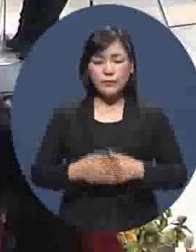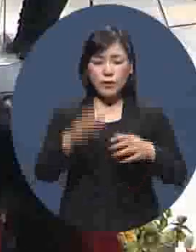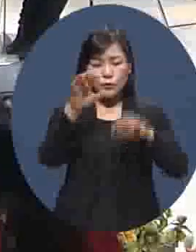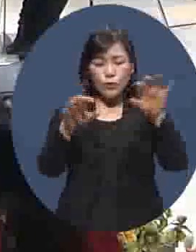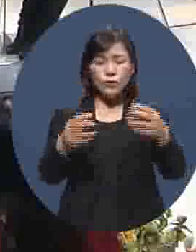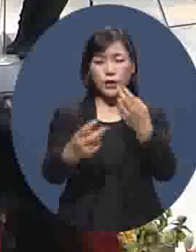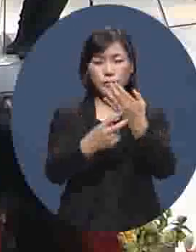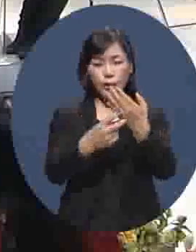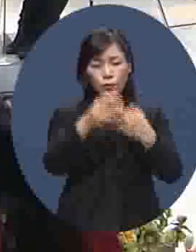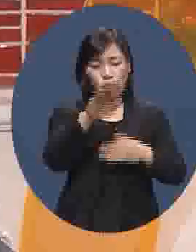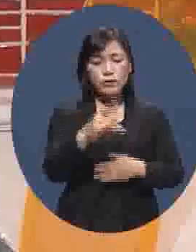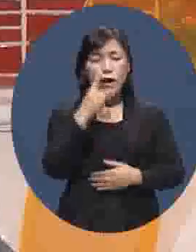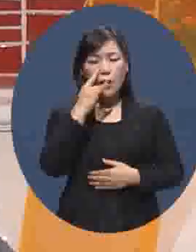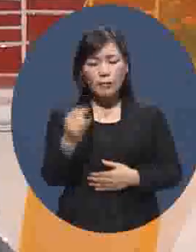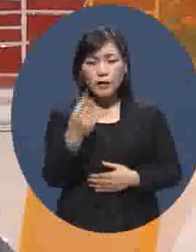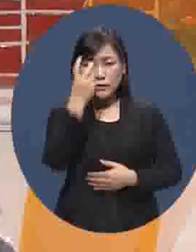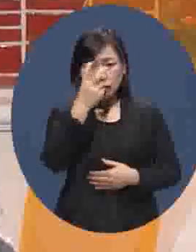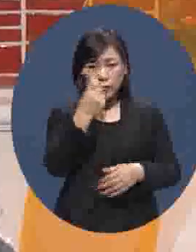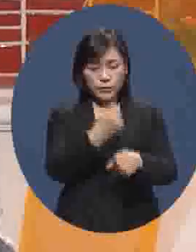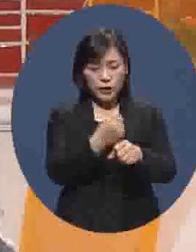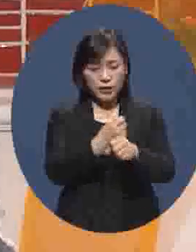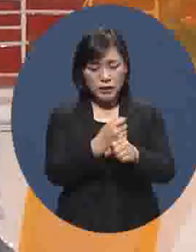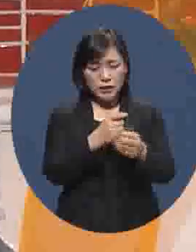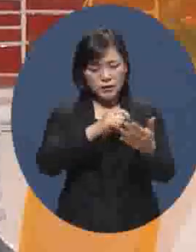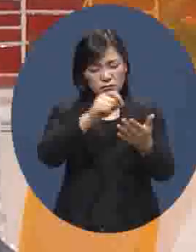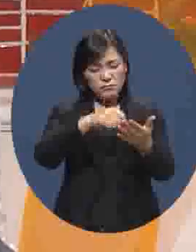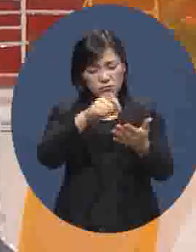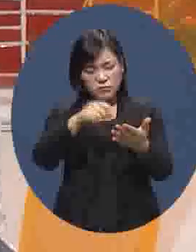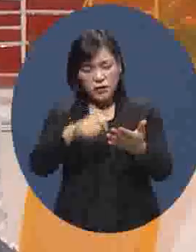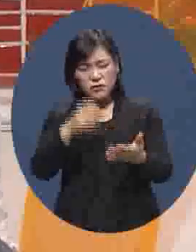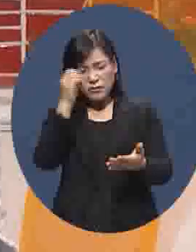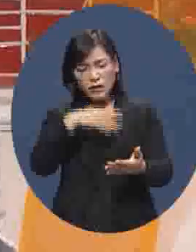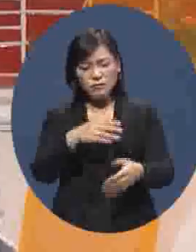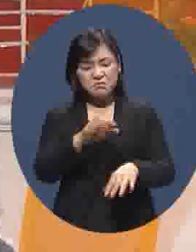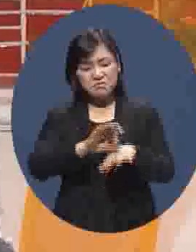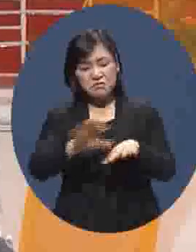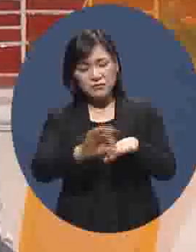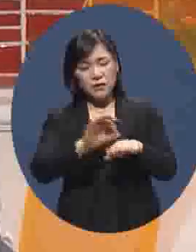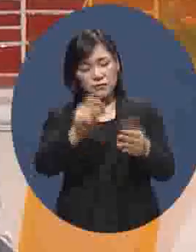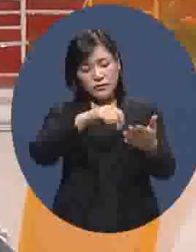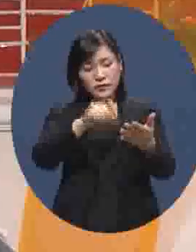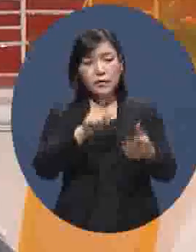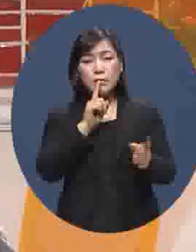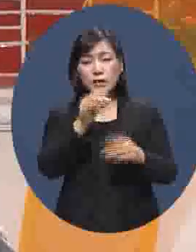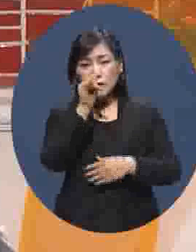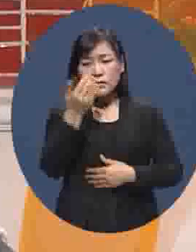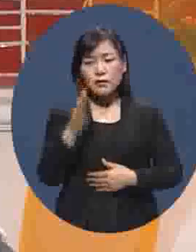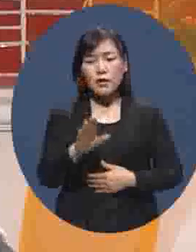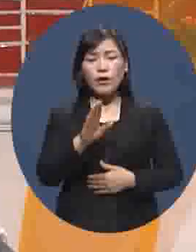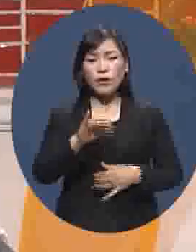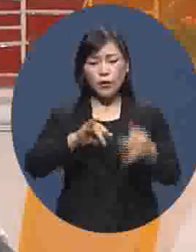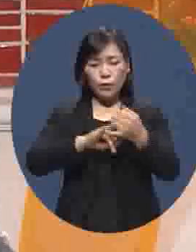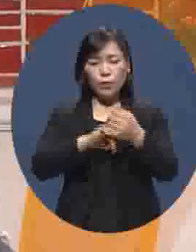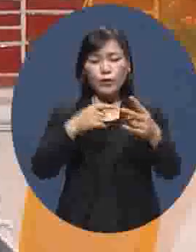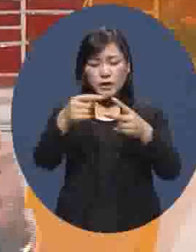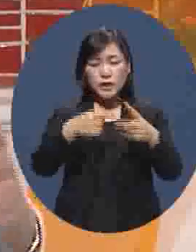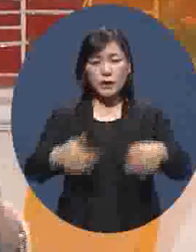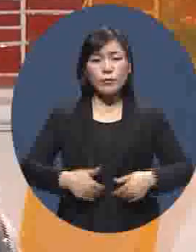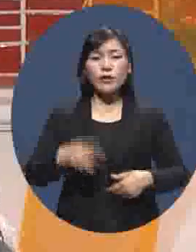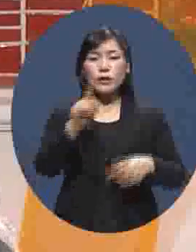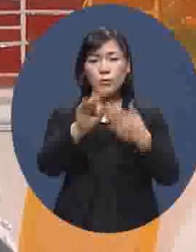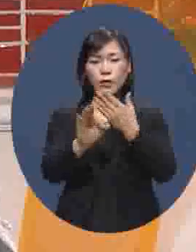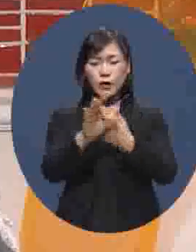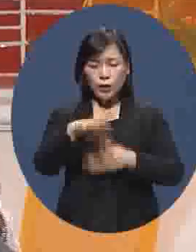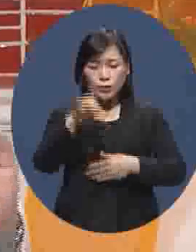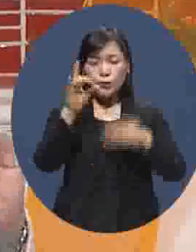병원에서 엄마들이 체크하는 거 너무 성의 없다 그렇게 말씀하셨잖아요. 근데 정말 꼭 이해를 하셔야 되는 게